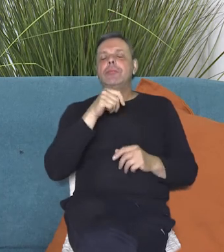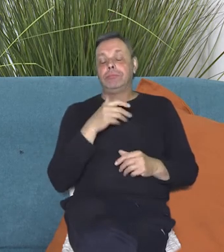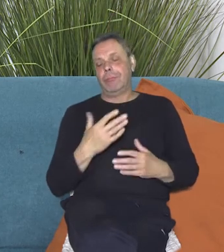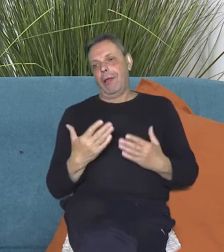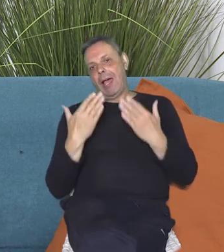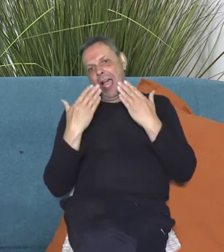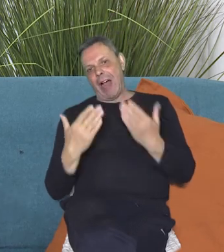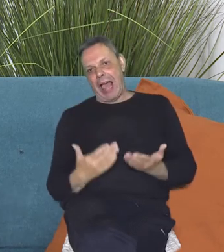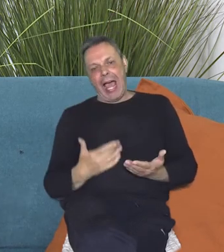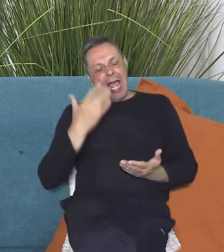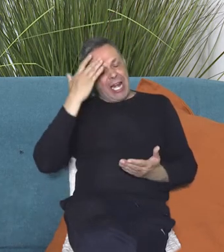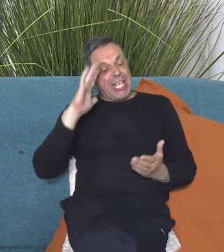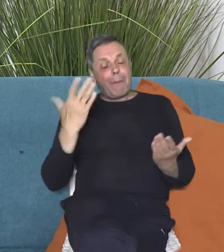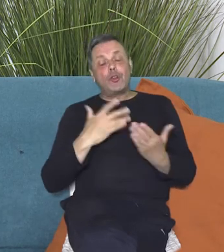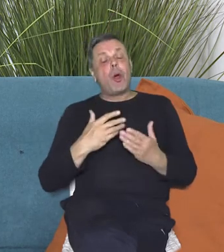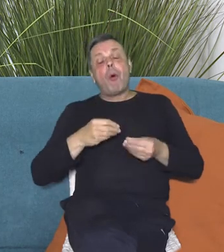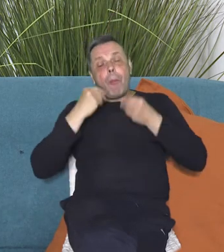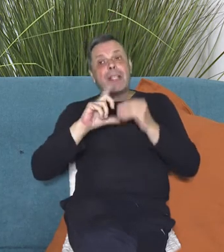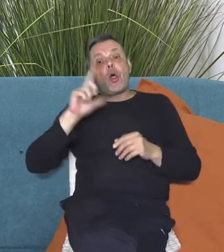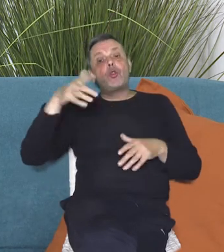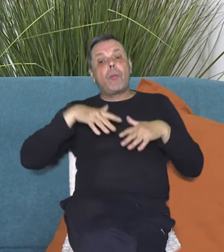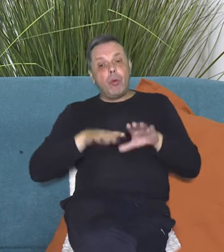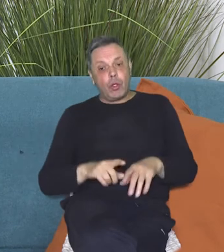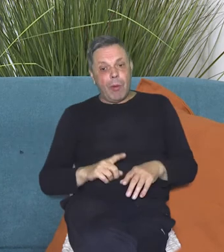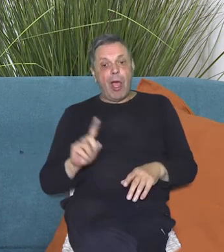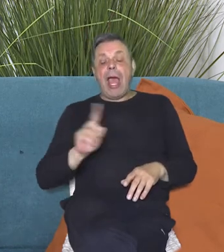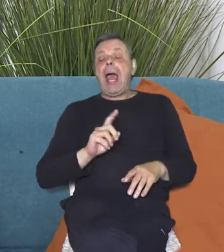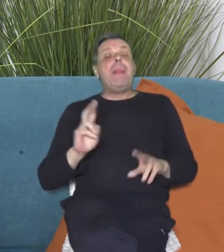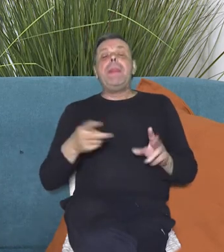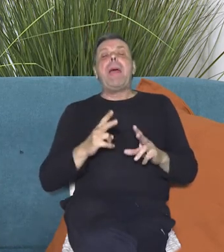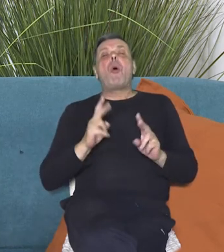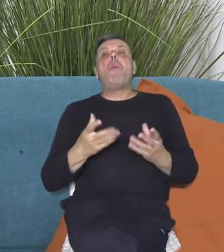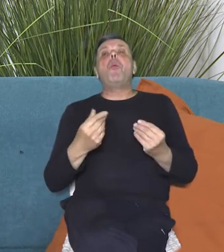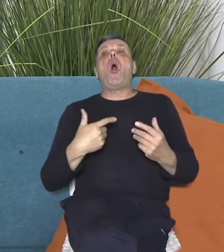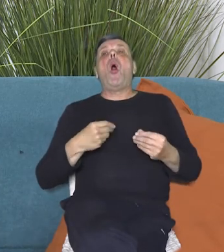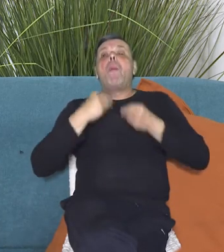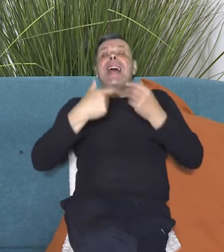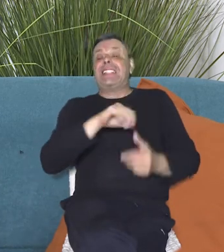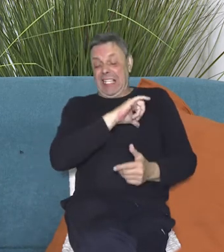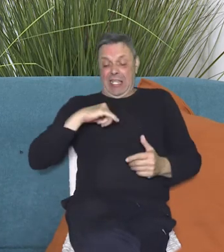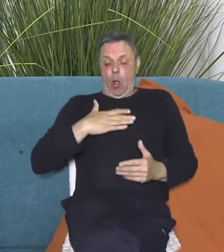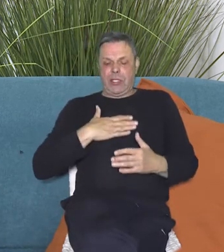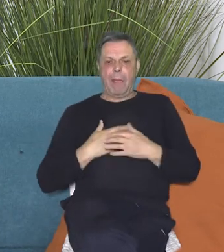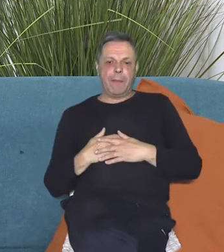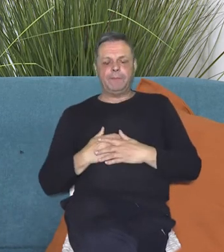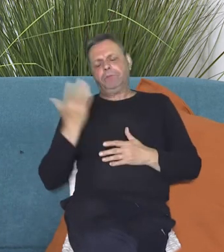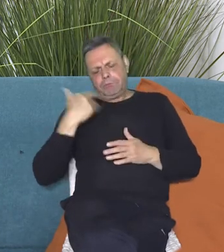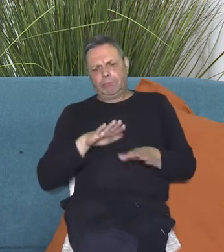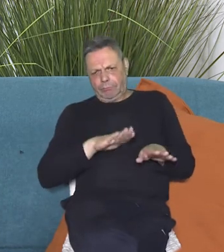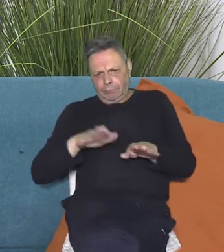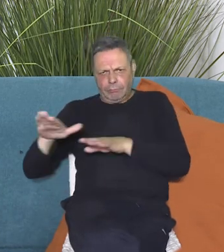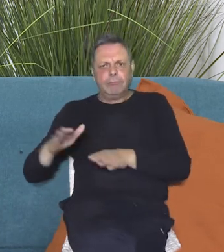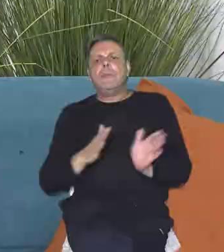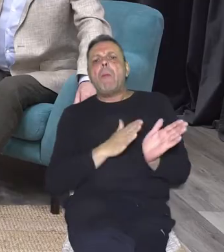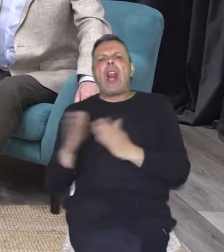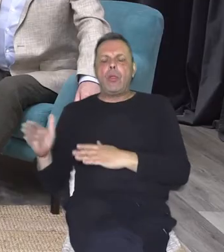vam. Ne znam što mogu objasniti o drugim ljudima. Ne mogu puno ni o sebi, ali dobro. Ajde, idemo od reda.